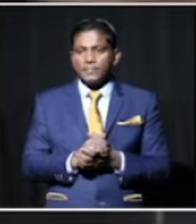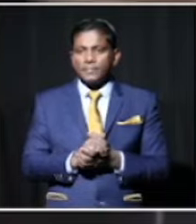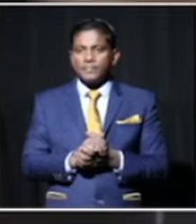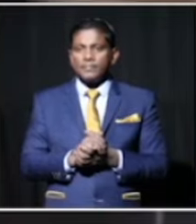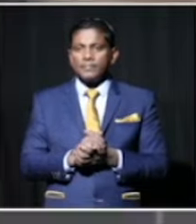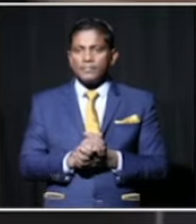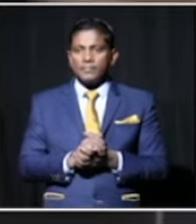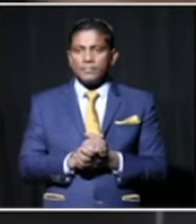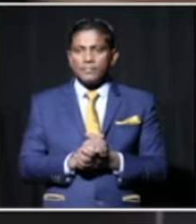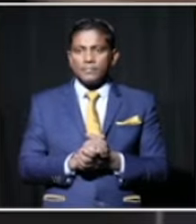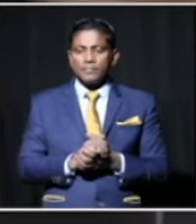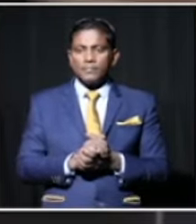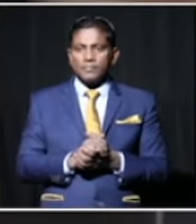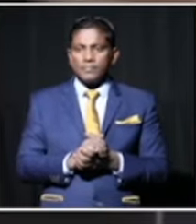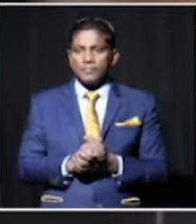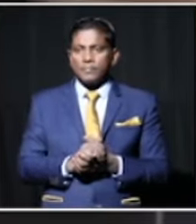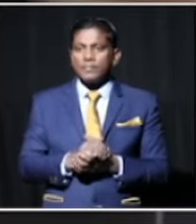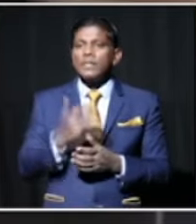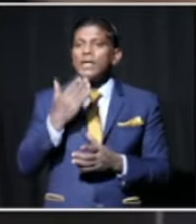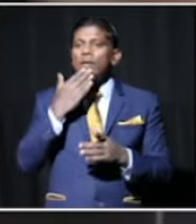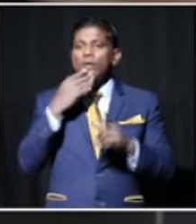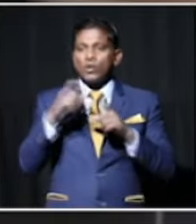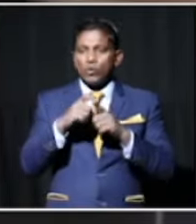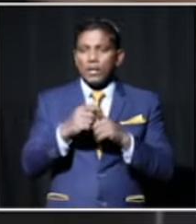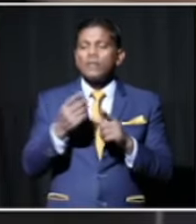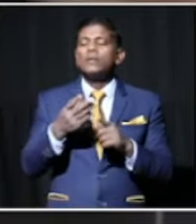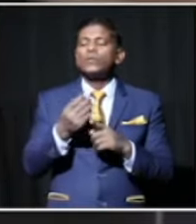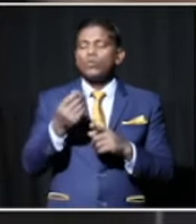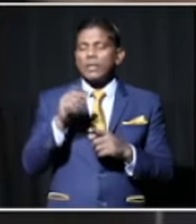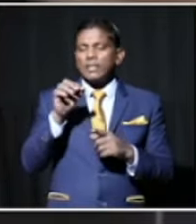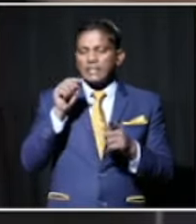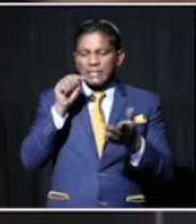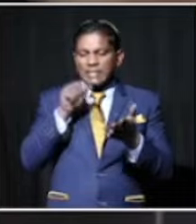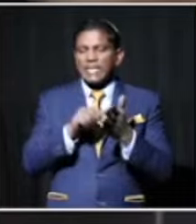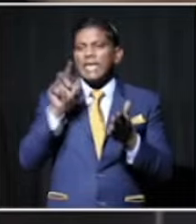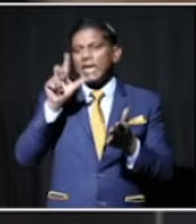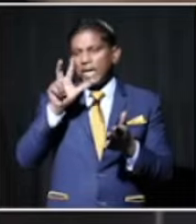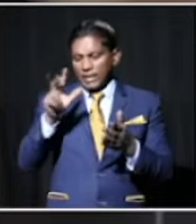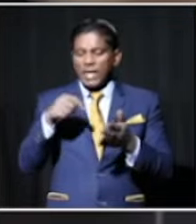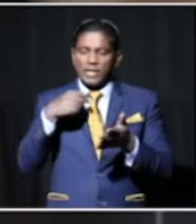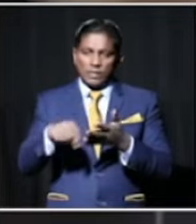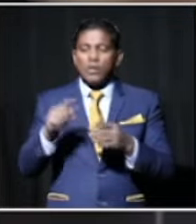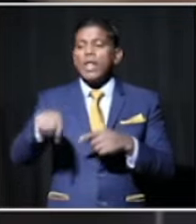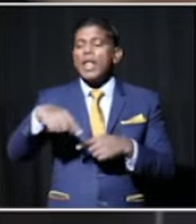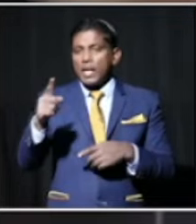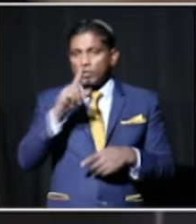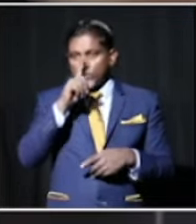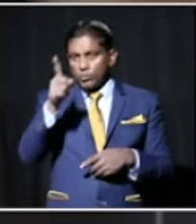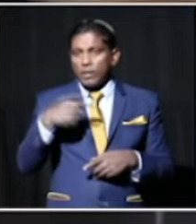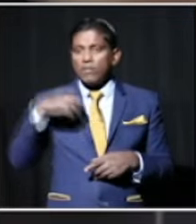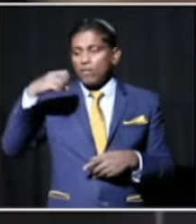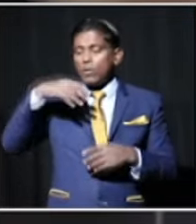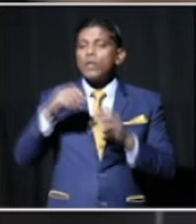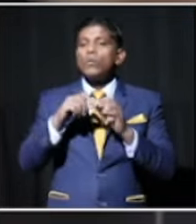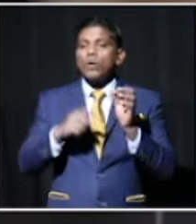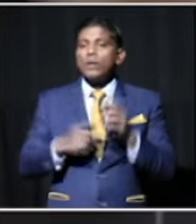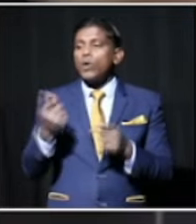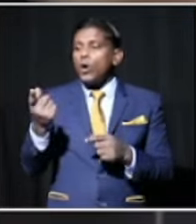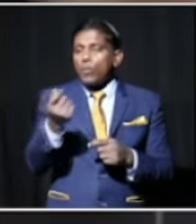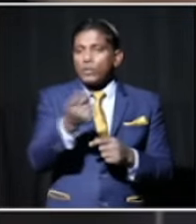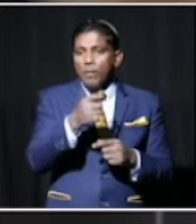Unsolicited proposal. American dollar sata attakata atsankarana yanawa kiwa. Then labana satiye viduli bala mandalen tender ekak kandawala